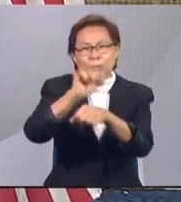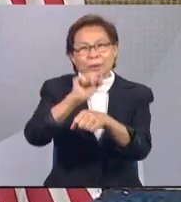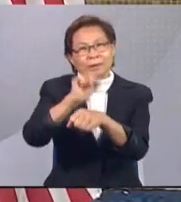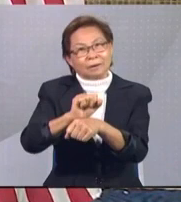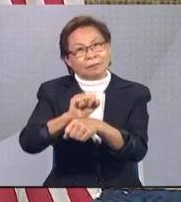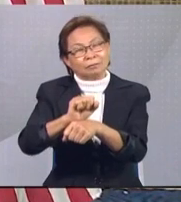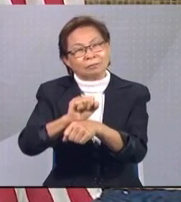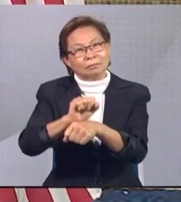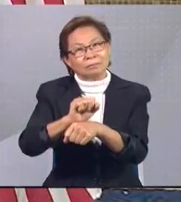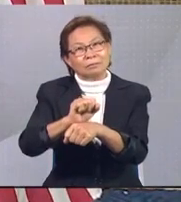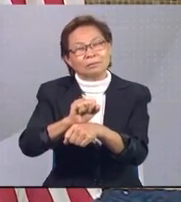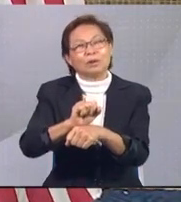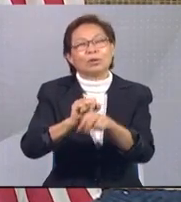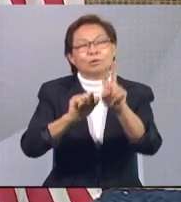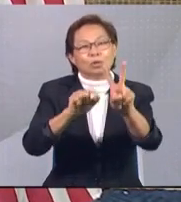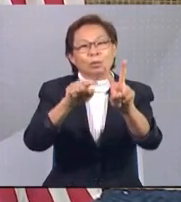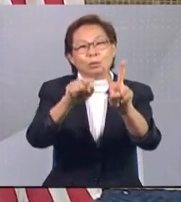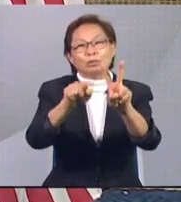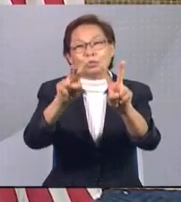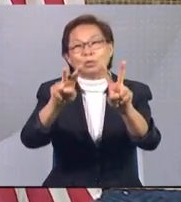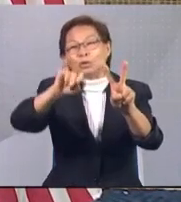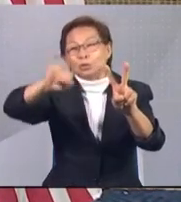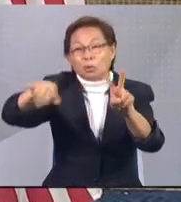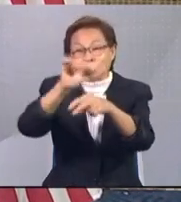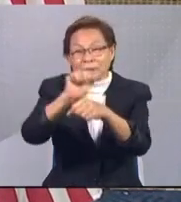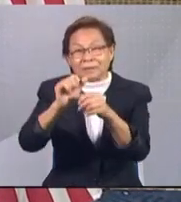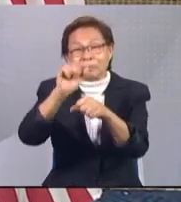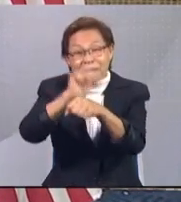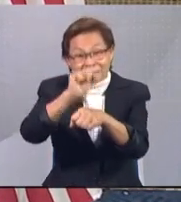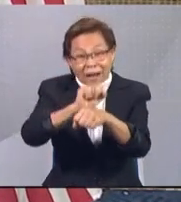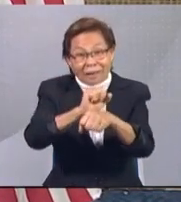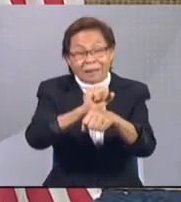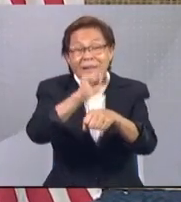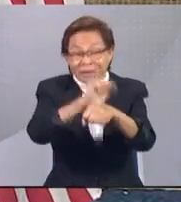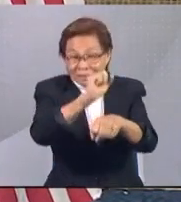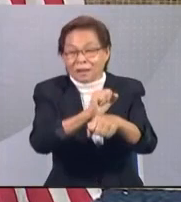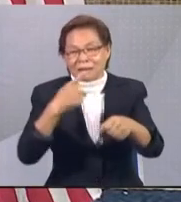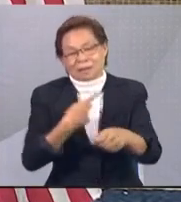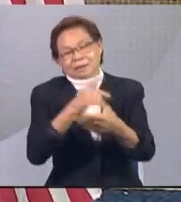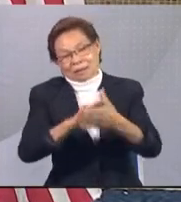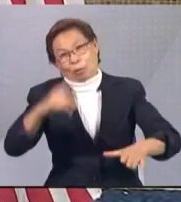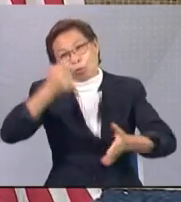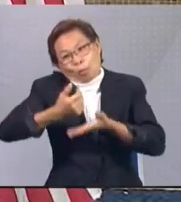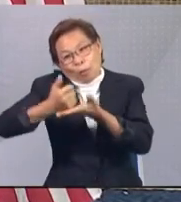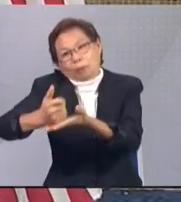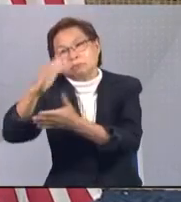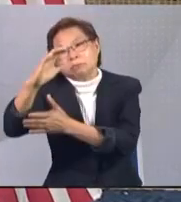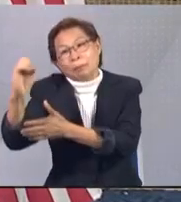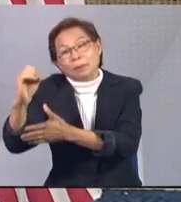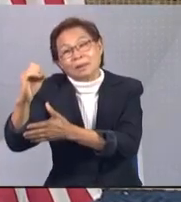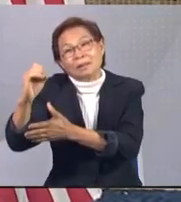pekerjaan. 2.2 juta pekerjaan dapat kita selamatkan. Dan bagi membantu syarikat dalam